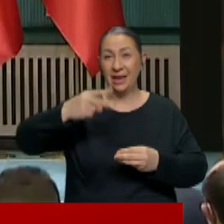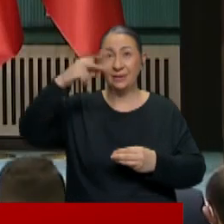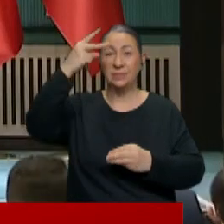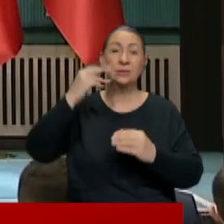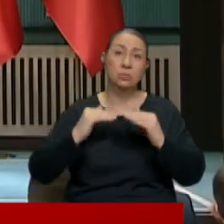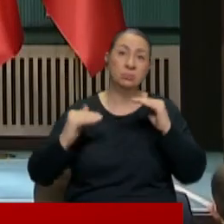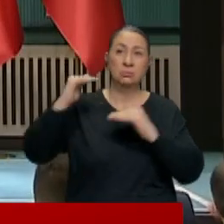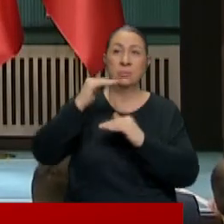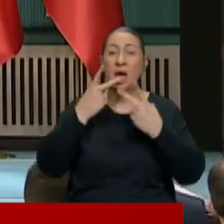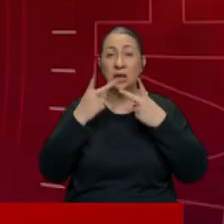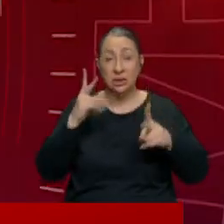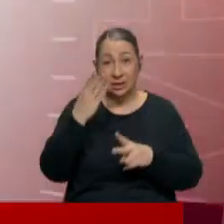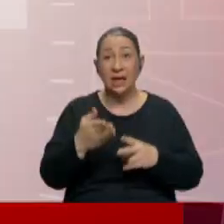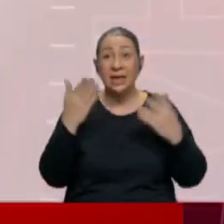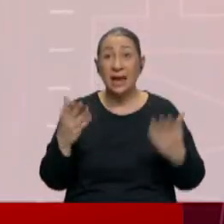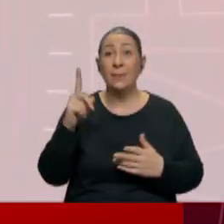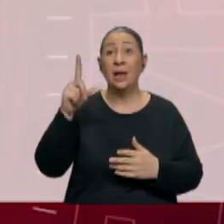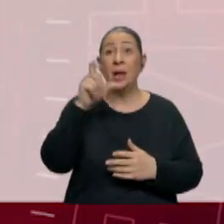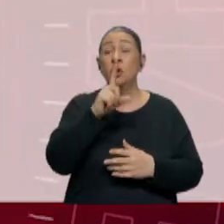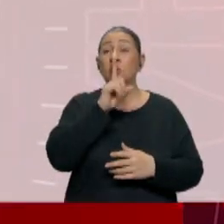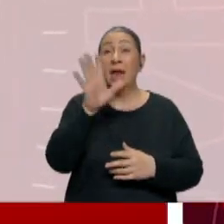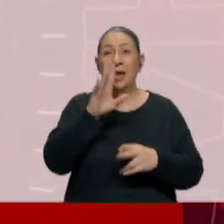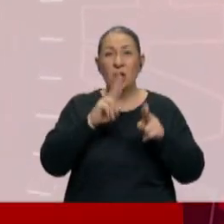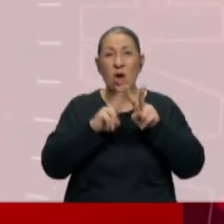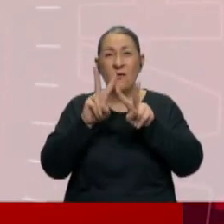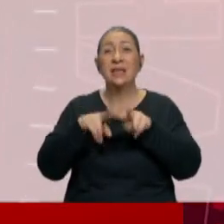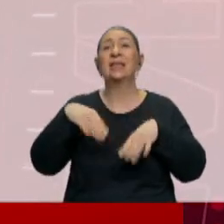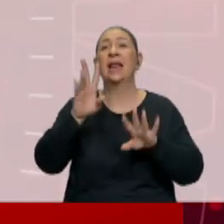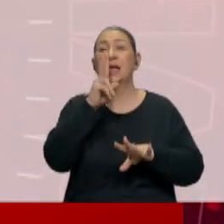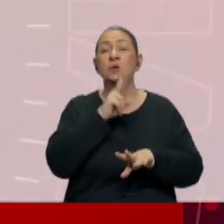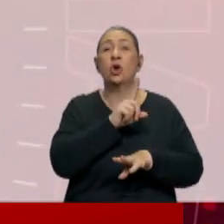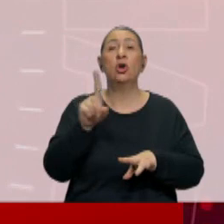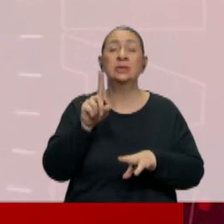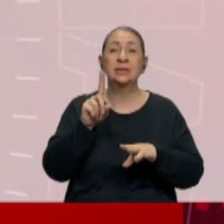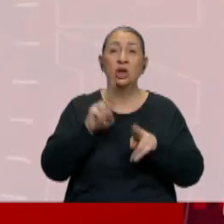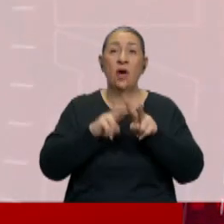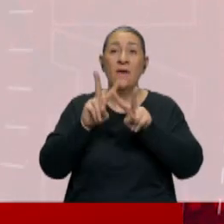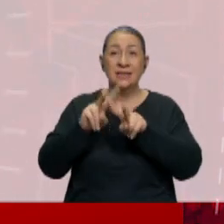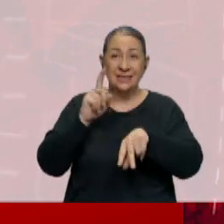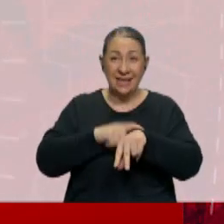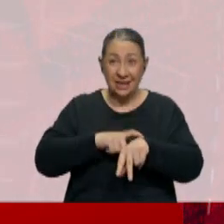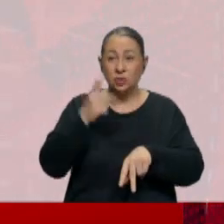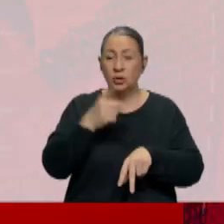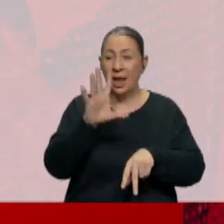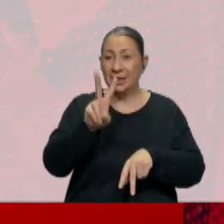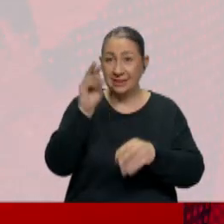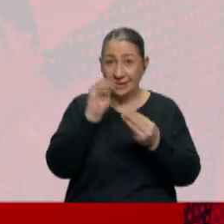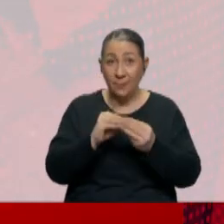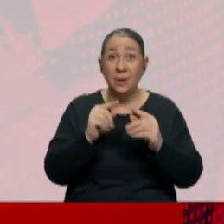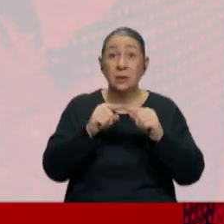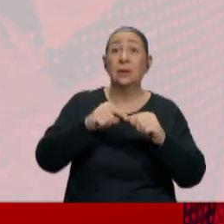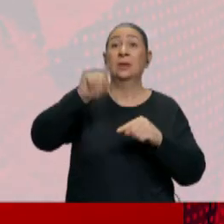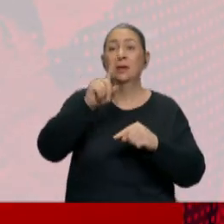yukarı çekildiğini açıkladı. Yani aylık 150 kilowatt saat değil 210 kilowatt saate kadar %52 zam,